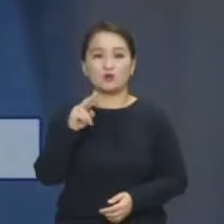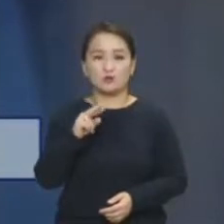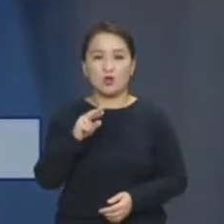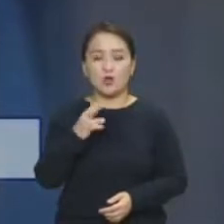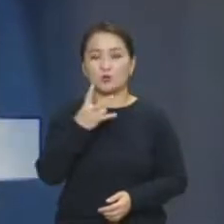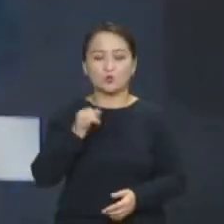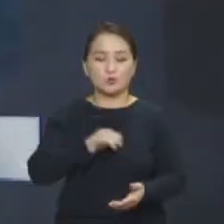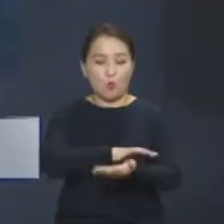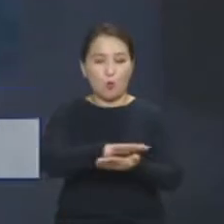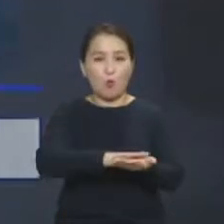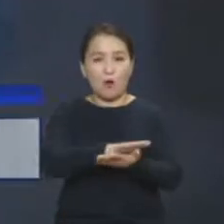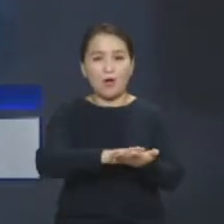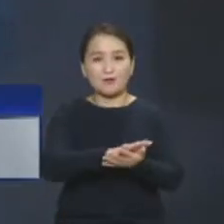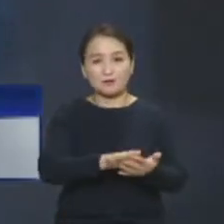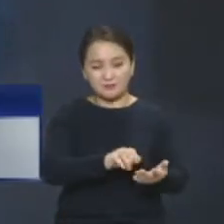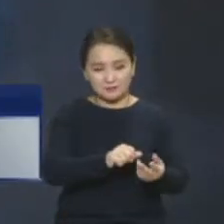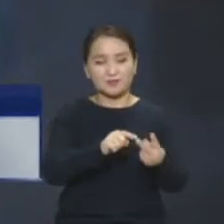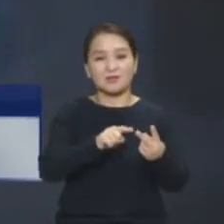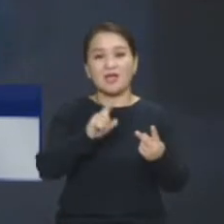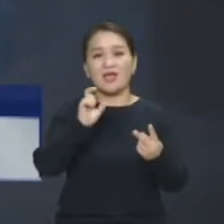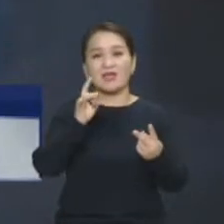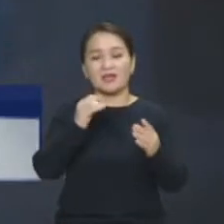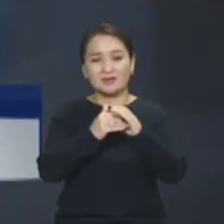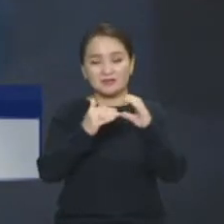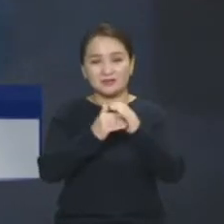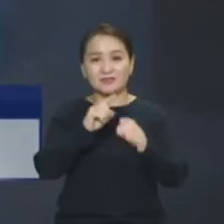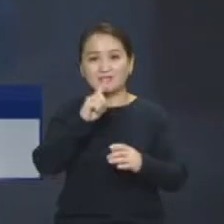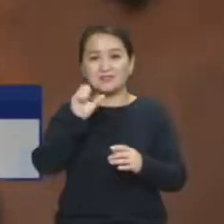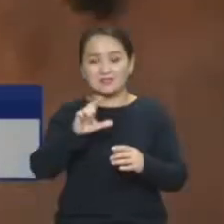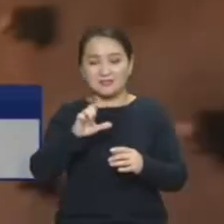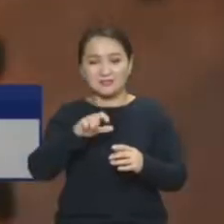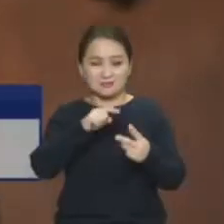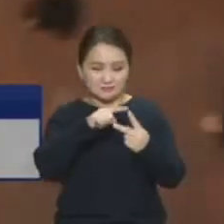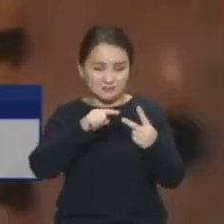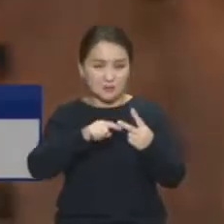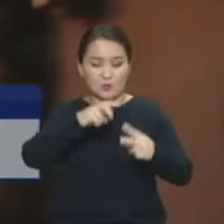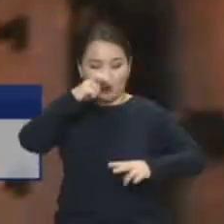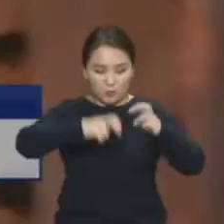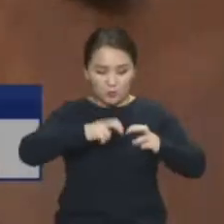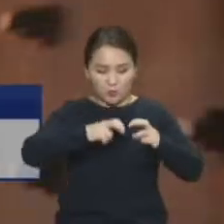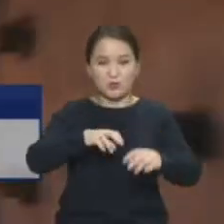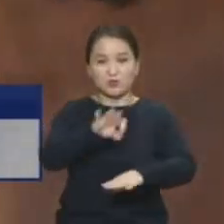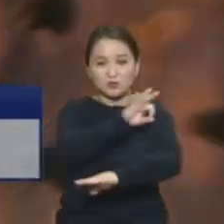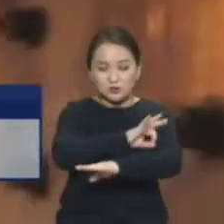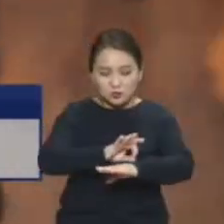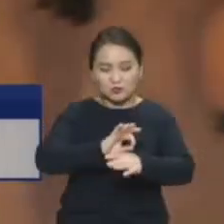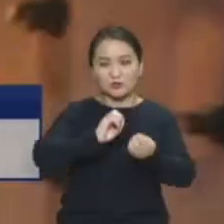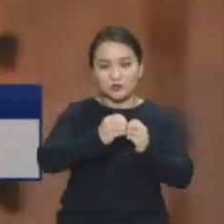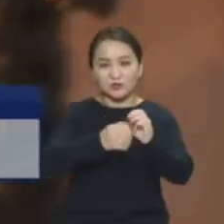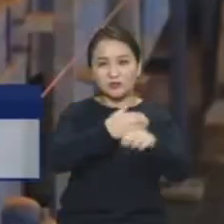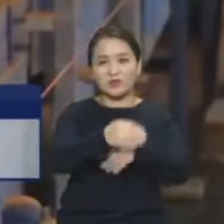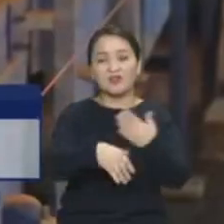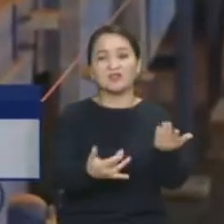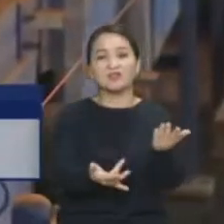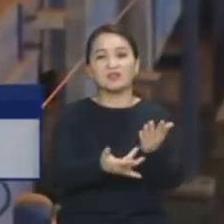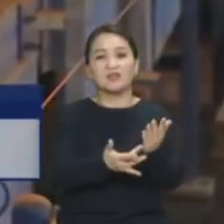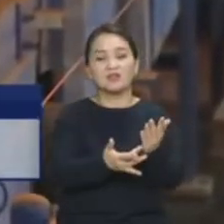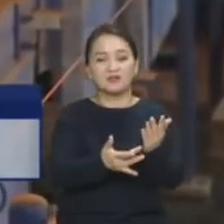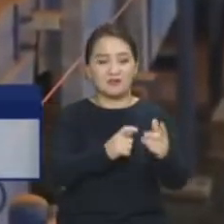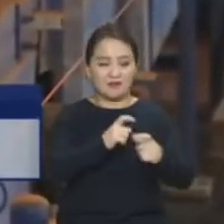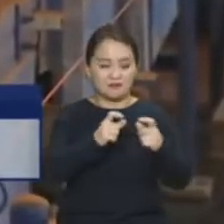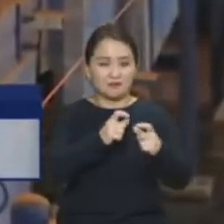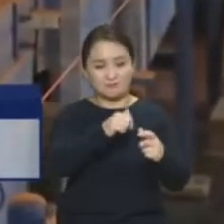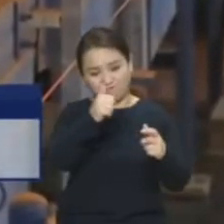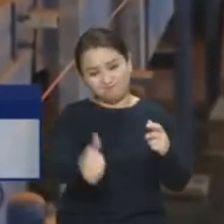угааж баяжуулах үйлдвэр, эрдэнэт ойлгохыг төвшлсөн зис баяжуулах үйлдвэрүүдийг барьж ашигланд оруулах төслүүд эхнээс хэрэгжиж, техник эдийн засгийн үндэслэл